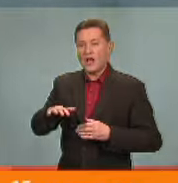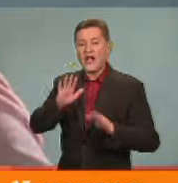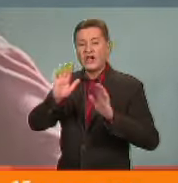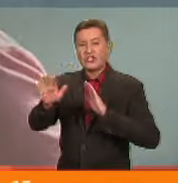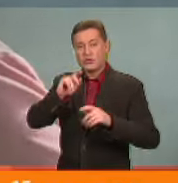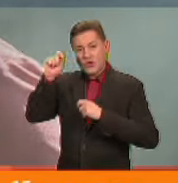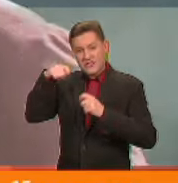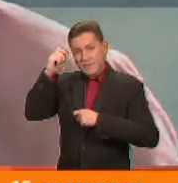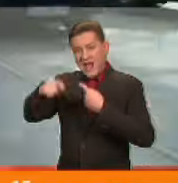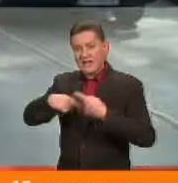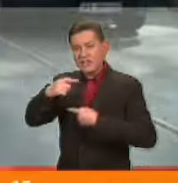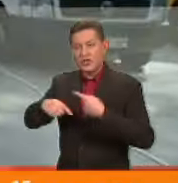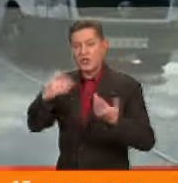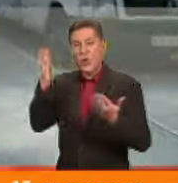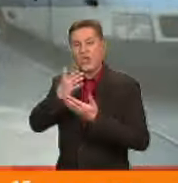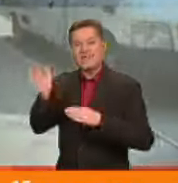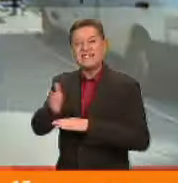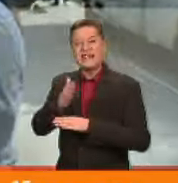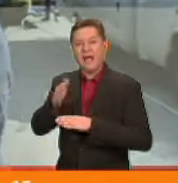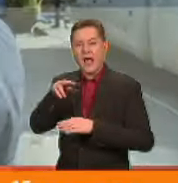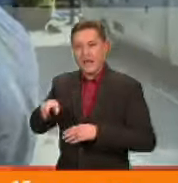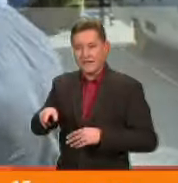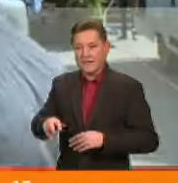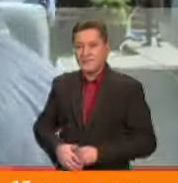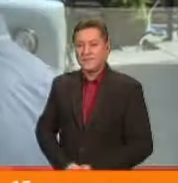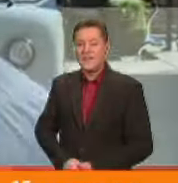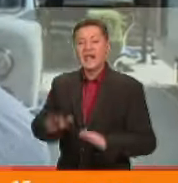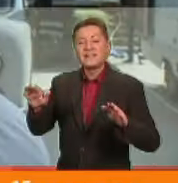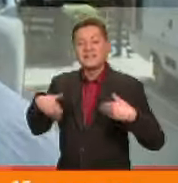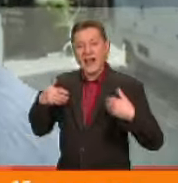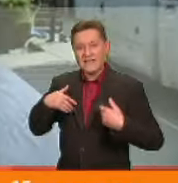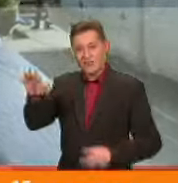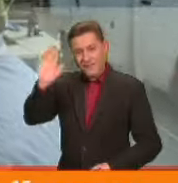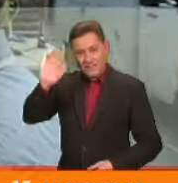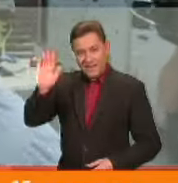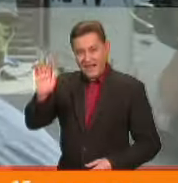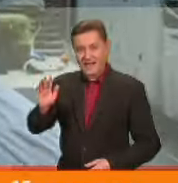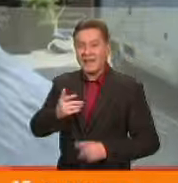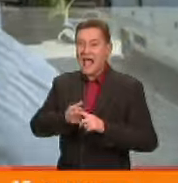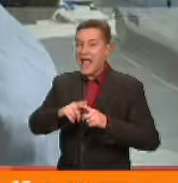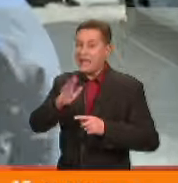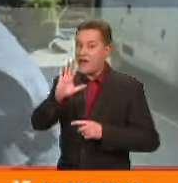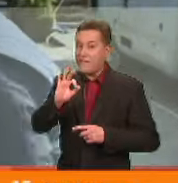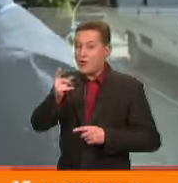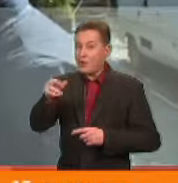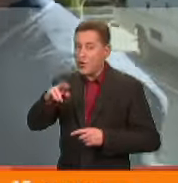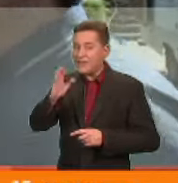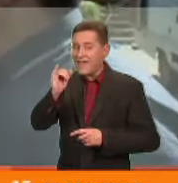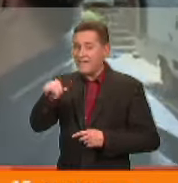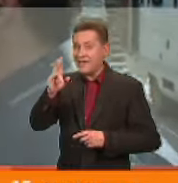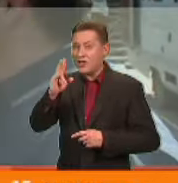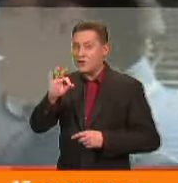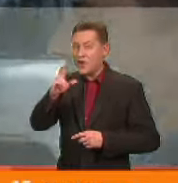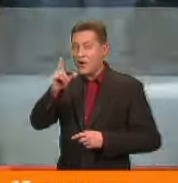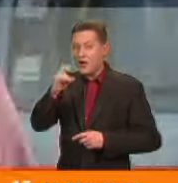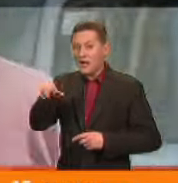снимает очередной сериал. Тот самый Игорь Забара. Игорь, привет. Здравствуйте. Привет. Это Володя. Привет, очень тот самый Володя, как я чинил